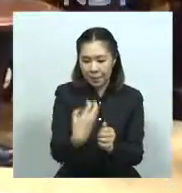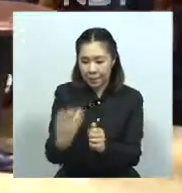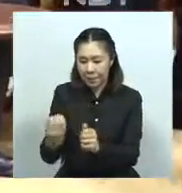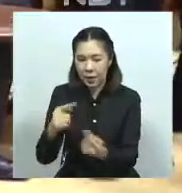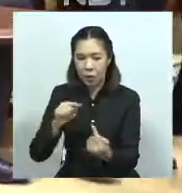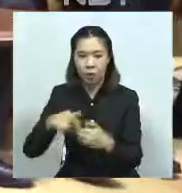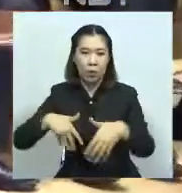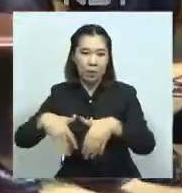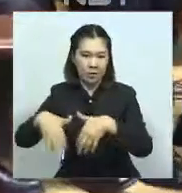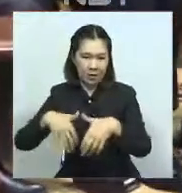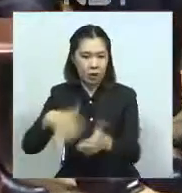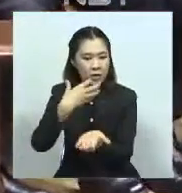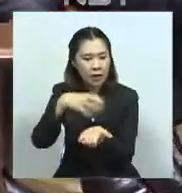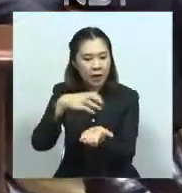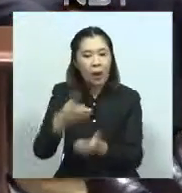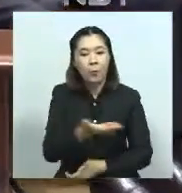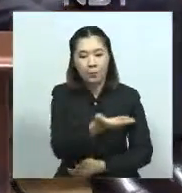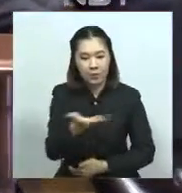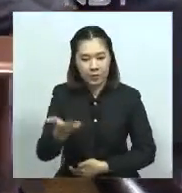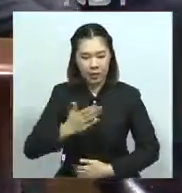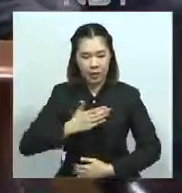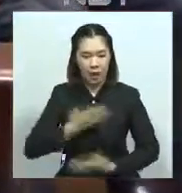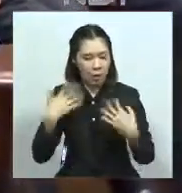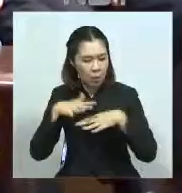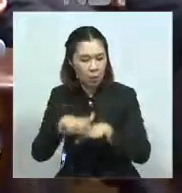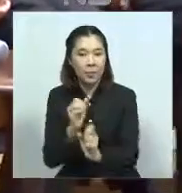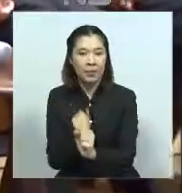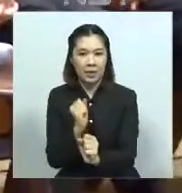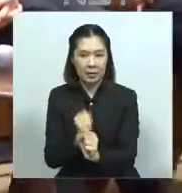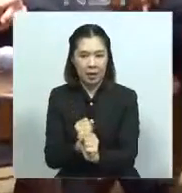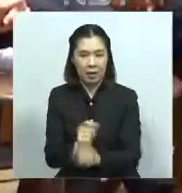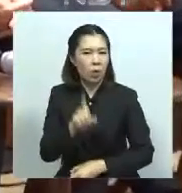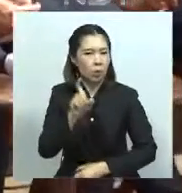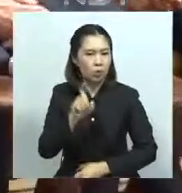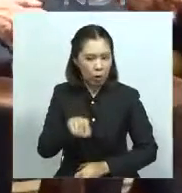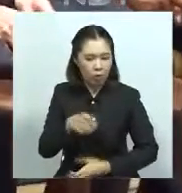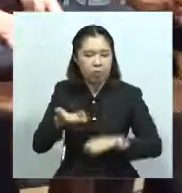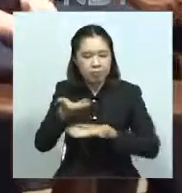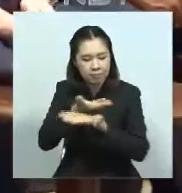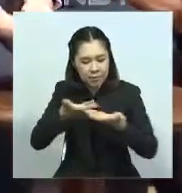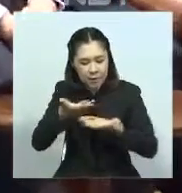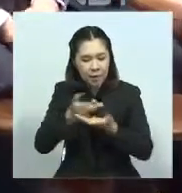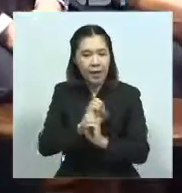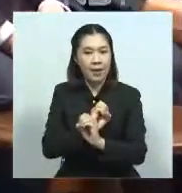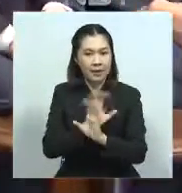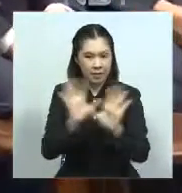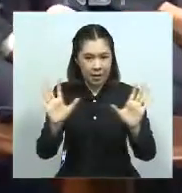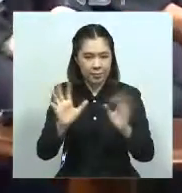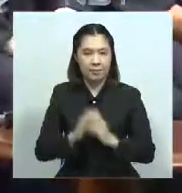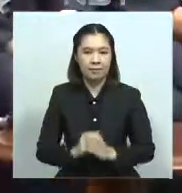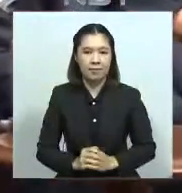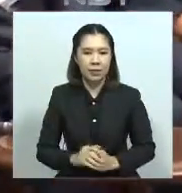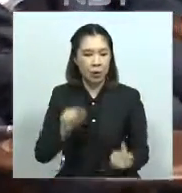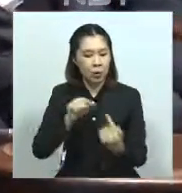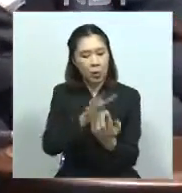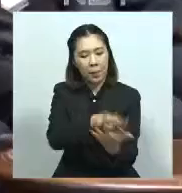าชนไว้เรามาทำงานร่วมกันเราก็คงต้องมาหารือกันให้ชัดเจนว่านะครับในเชิงน